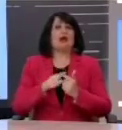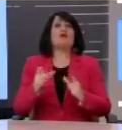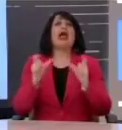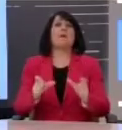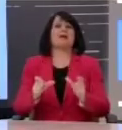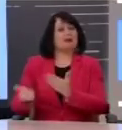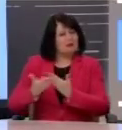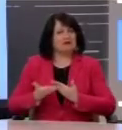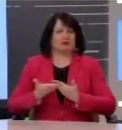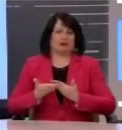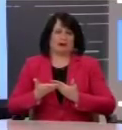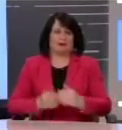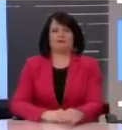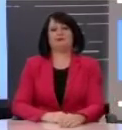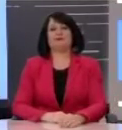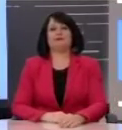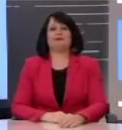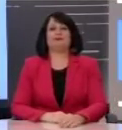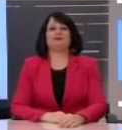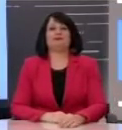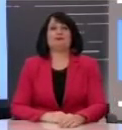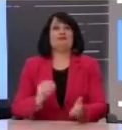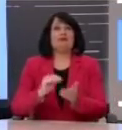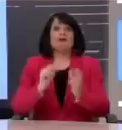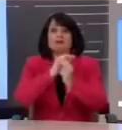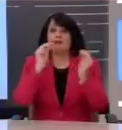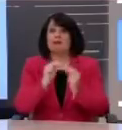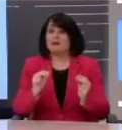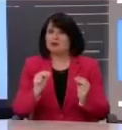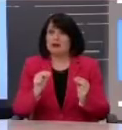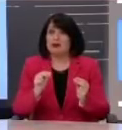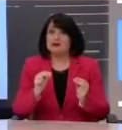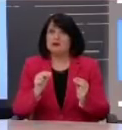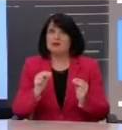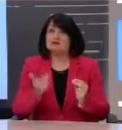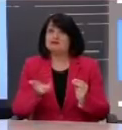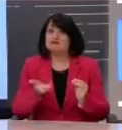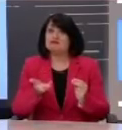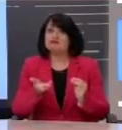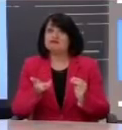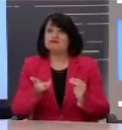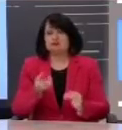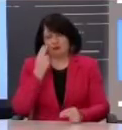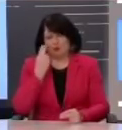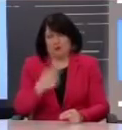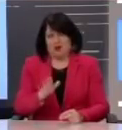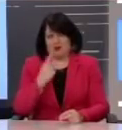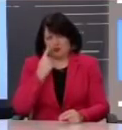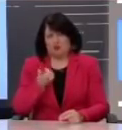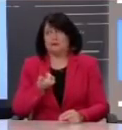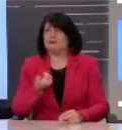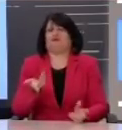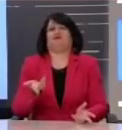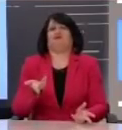τομέα. Και τέλος, αυτό αποτέλεσμα, τόσο αυτό που το